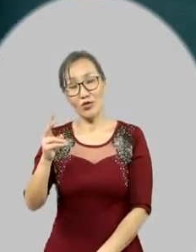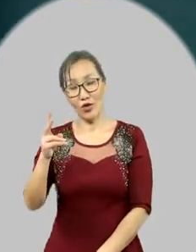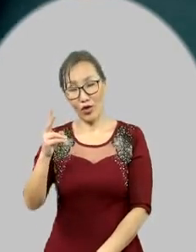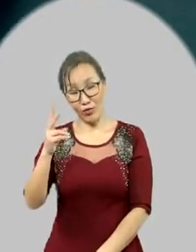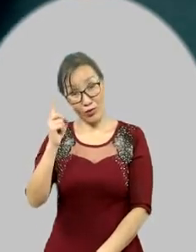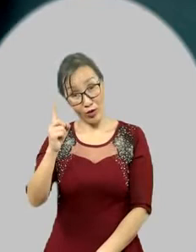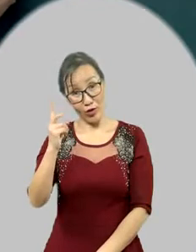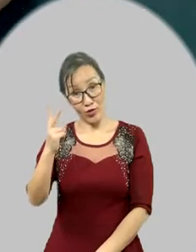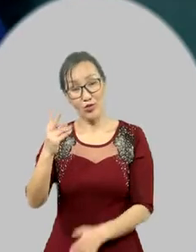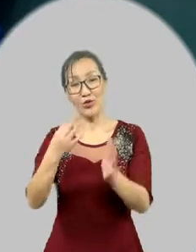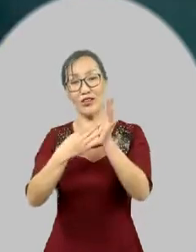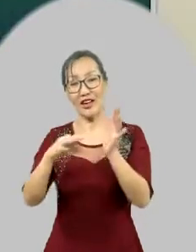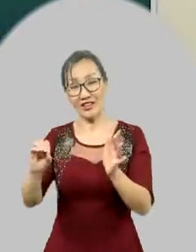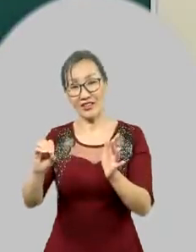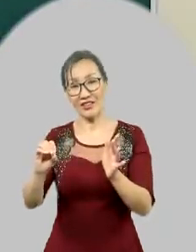1280.